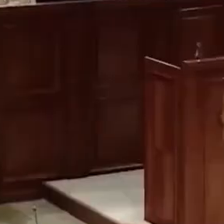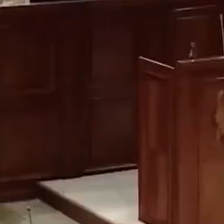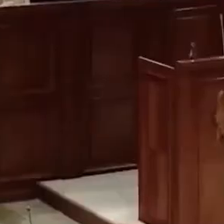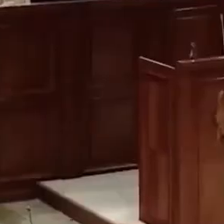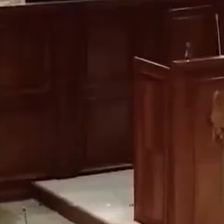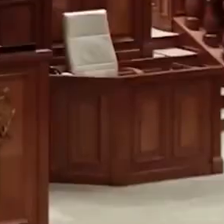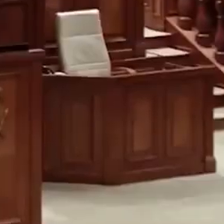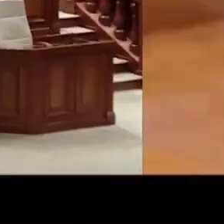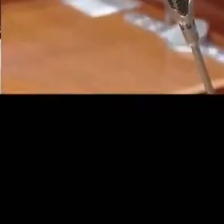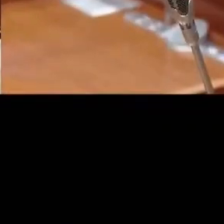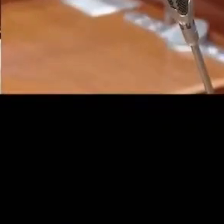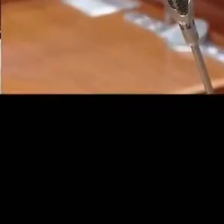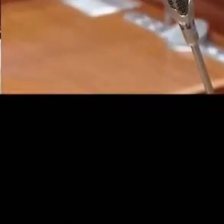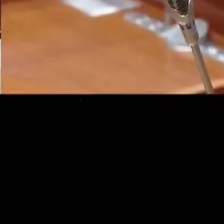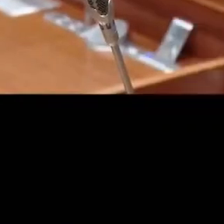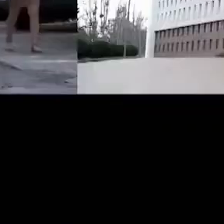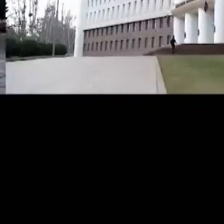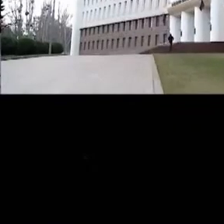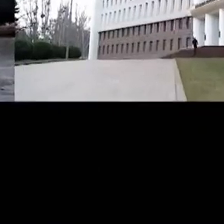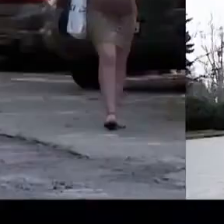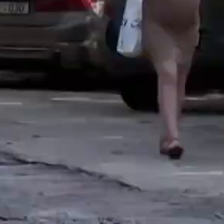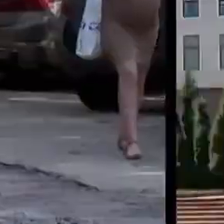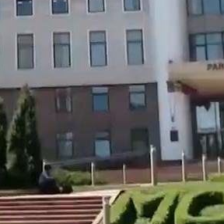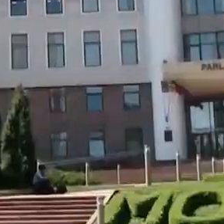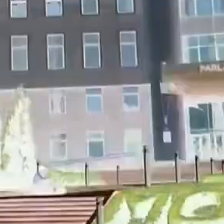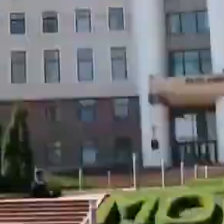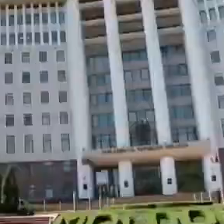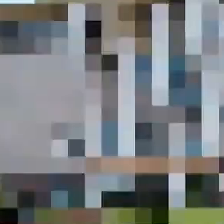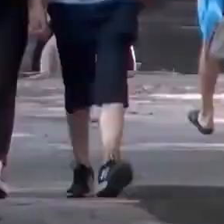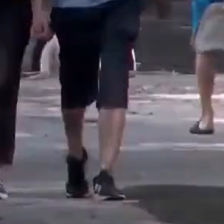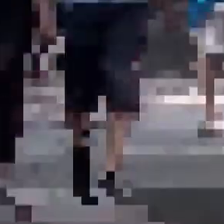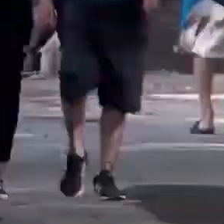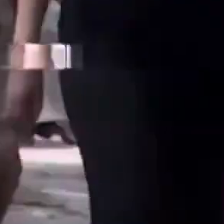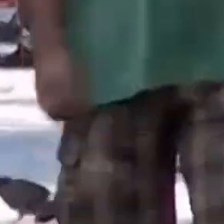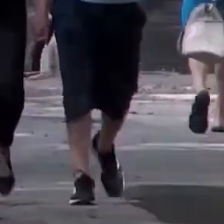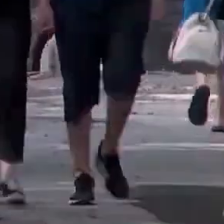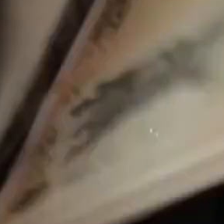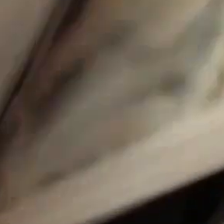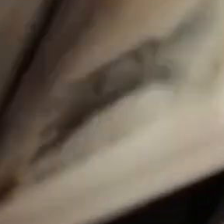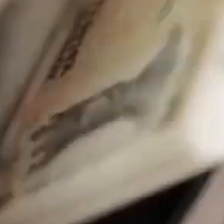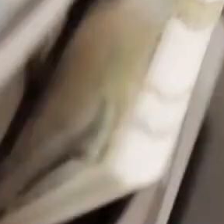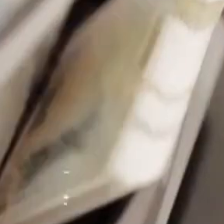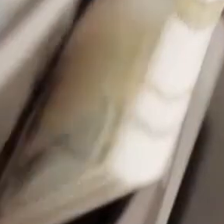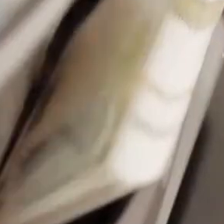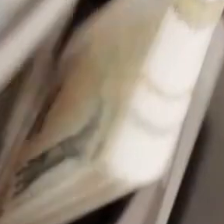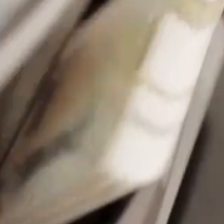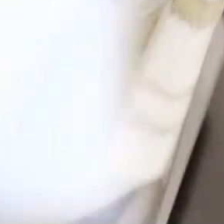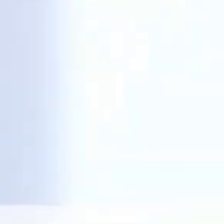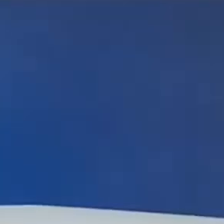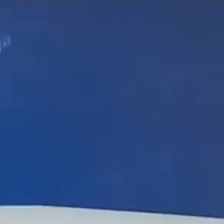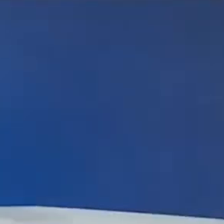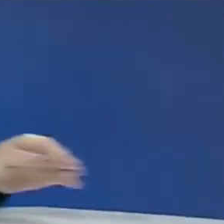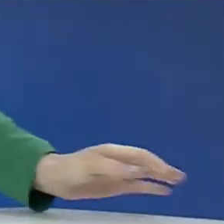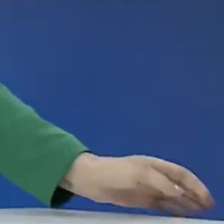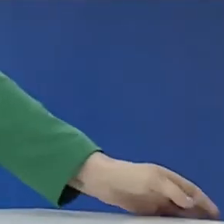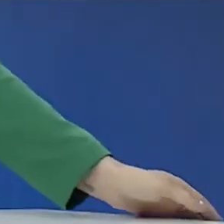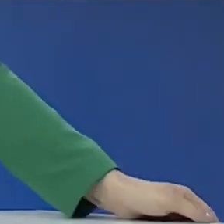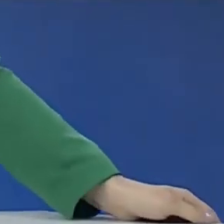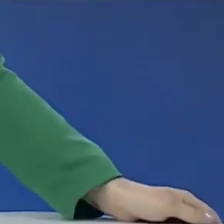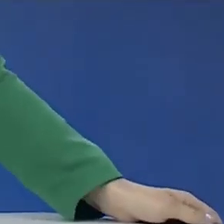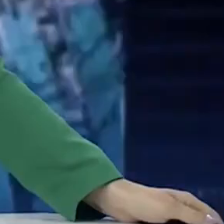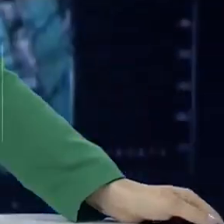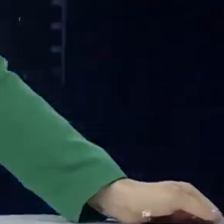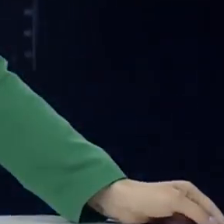III scenă sub bănos mirișan eu trebuie să mănânc argument of his chair pe voi si hartuita si daca